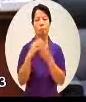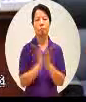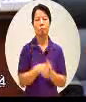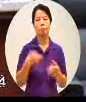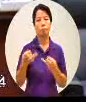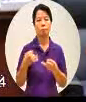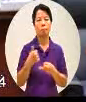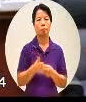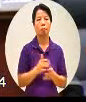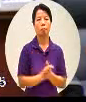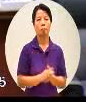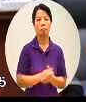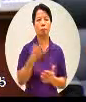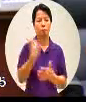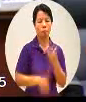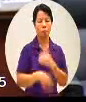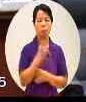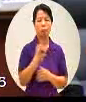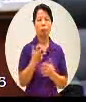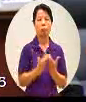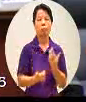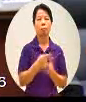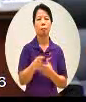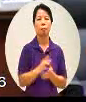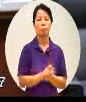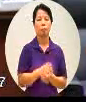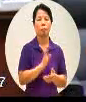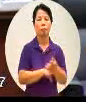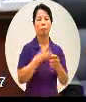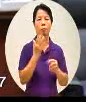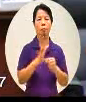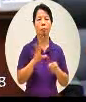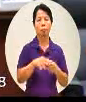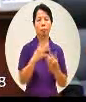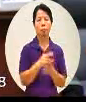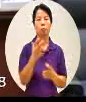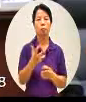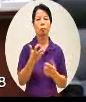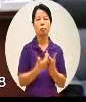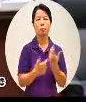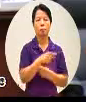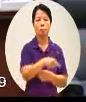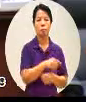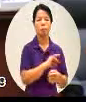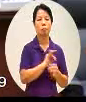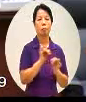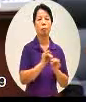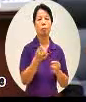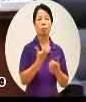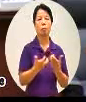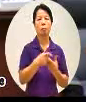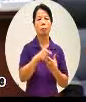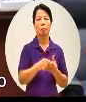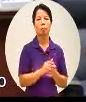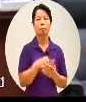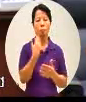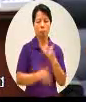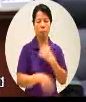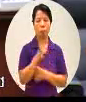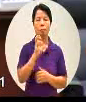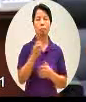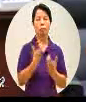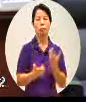结果我迄还剩八十分，人比如说左中的啦，人左中的人迄个一百分啊。啊，我伫迄个所在，我就剩八十